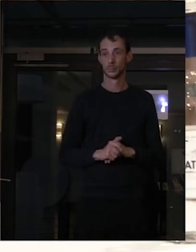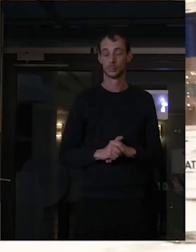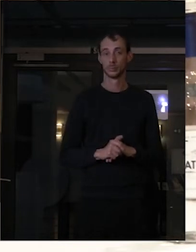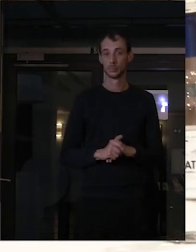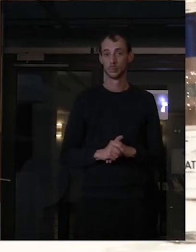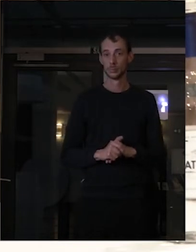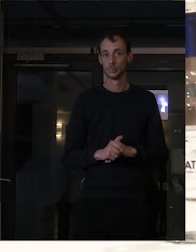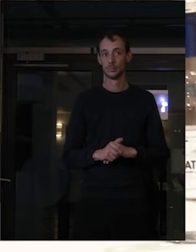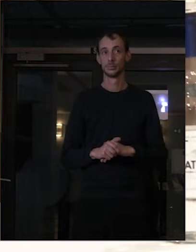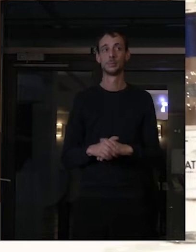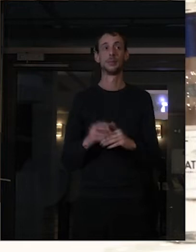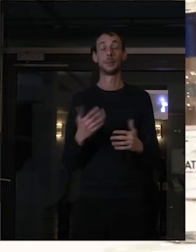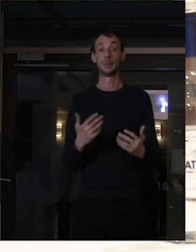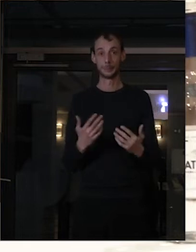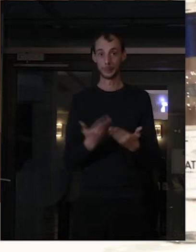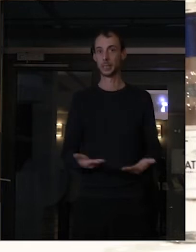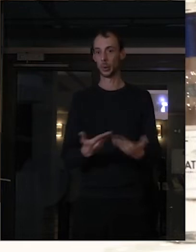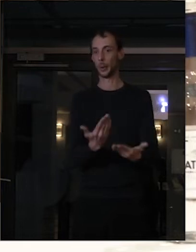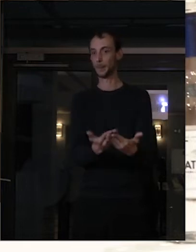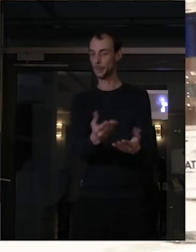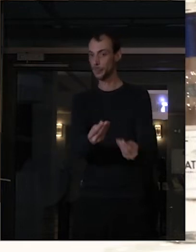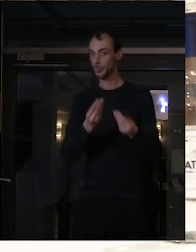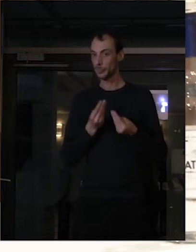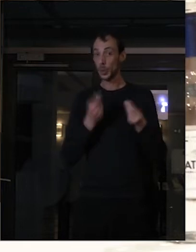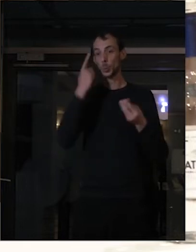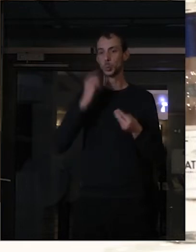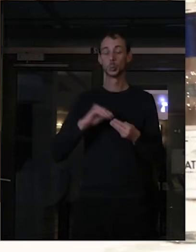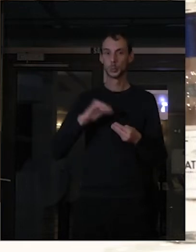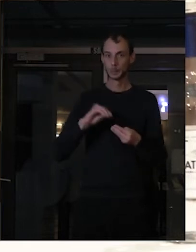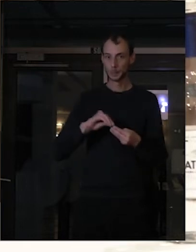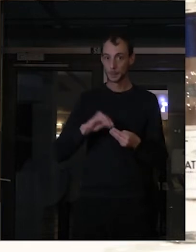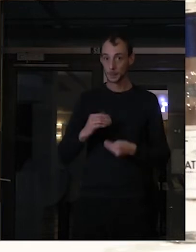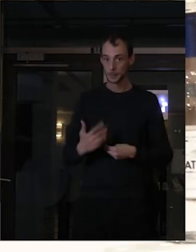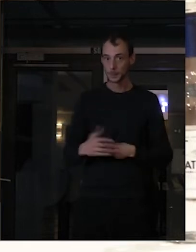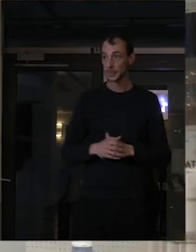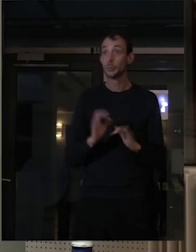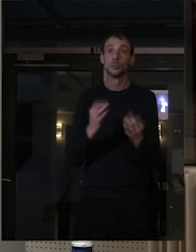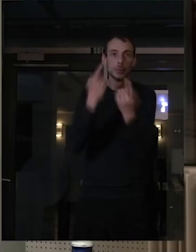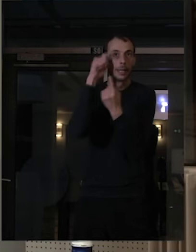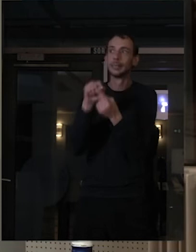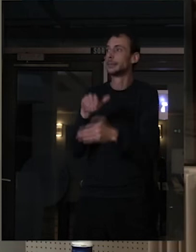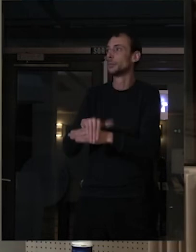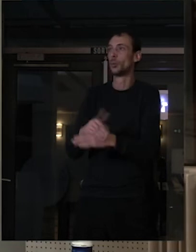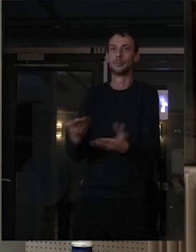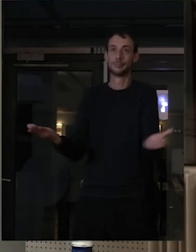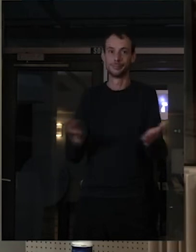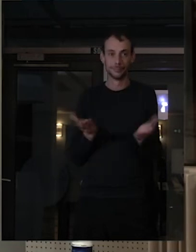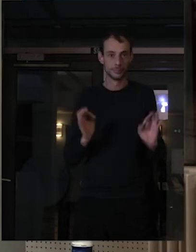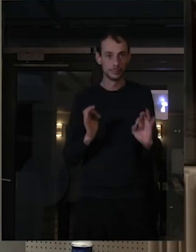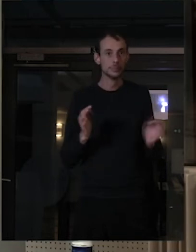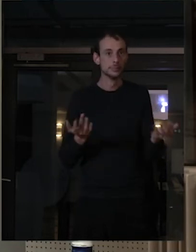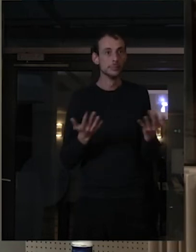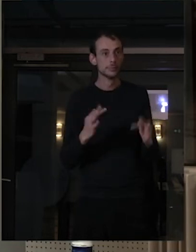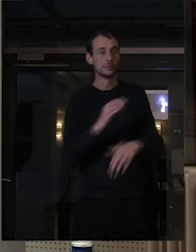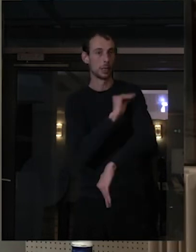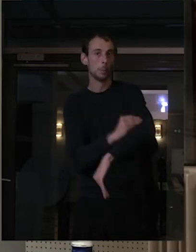ça pose énormément de questions, et justement c'est un peu c'est complètement la thématique de ce soir, c'est vraiment l'égalité dans le sport. Et finalement,